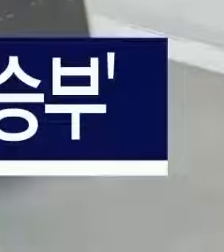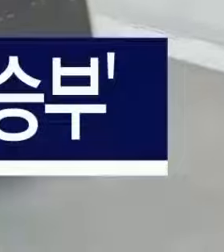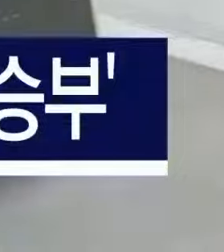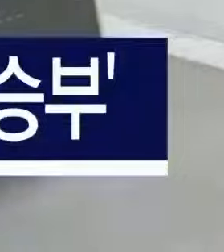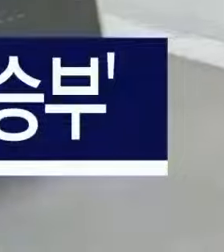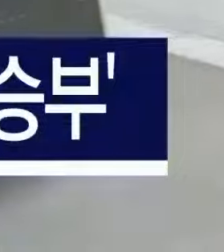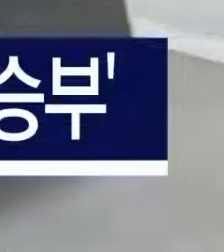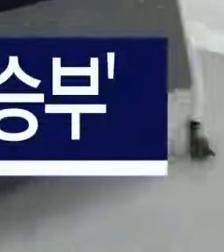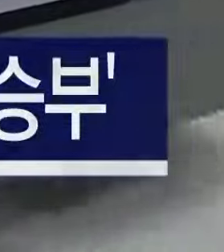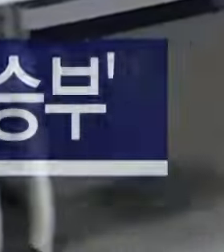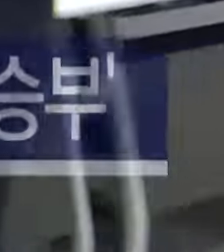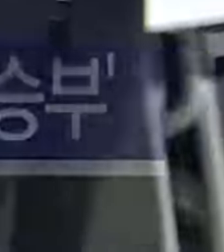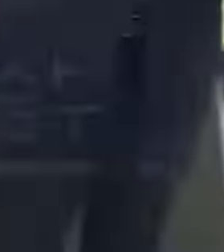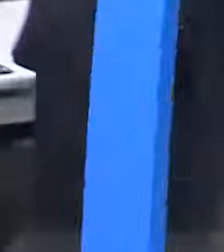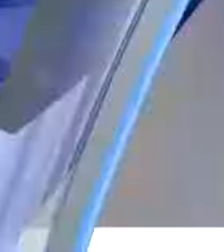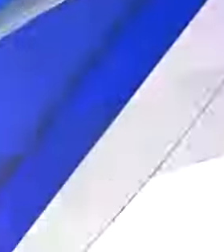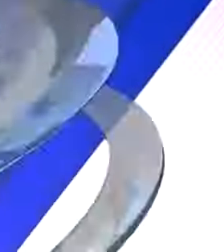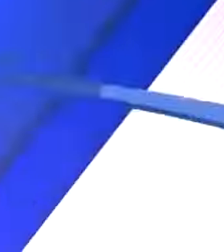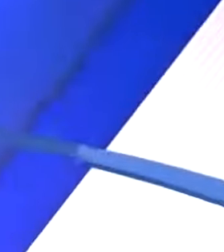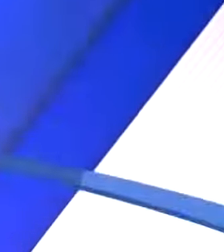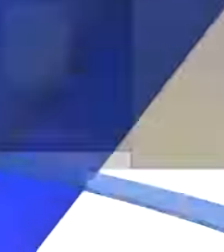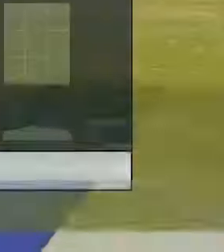간 한판 승부가 예상됩니다.